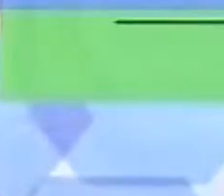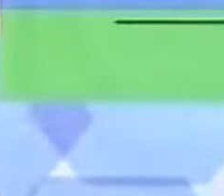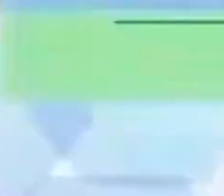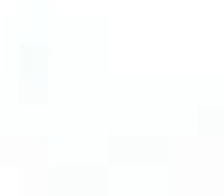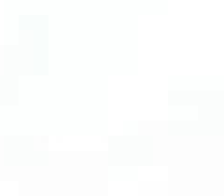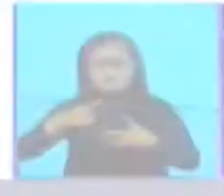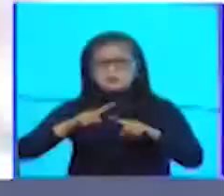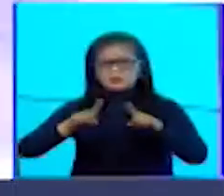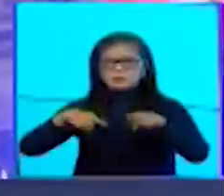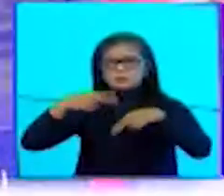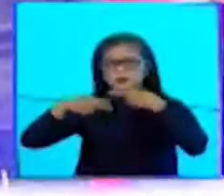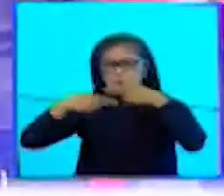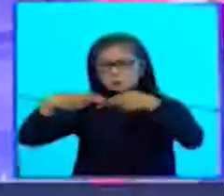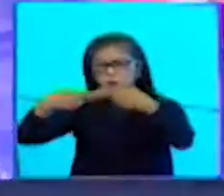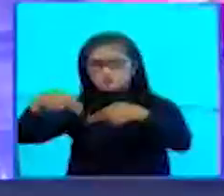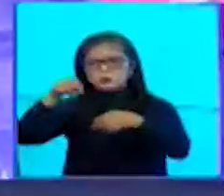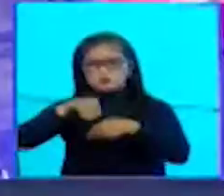pemeriksaan.